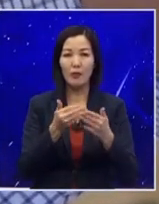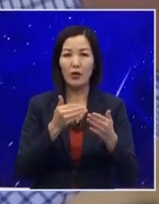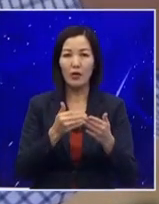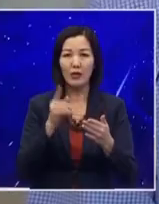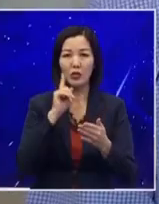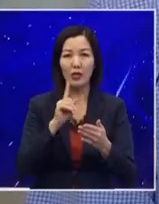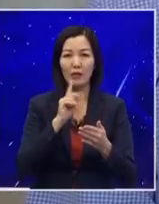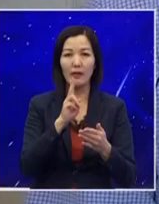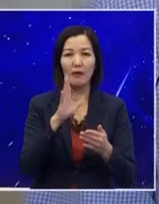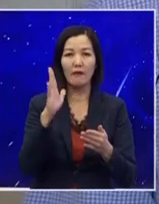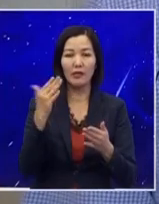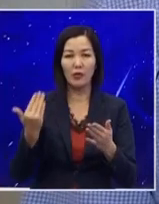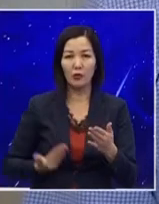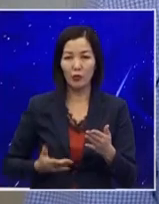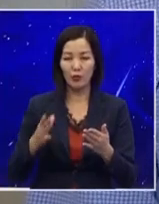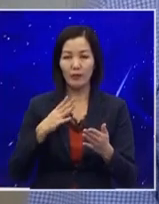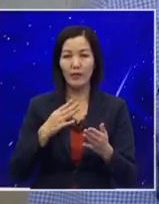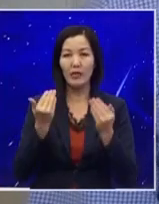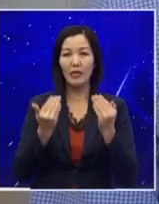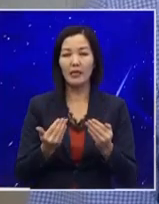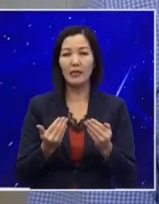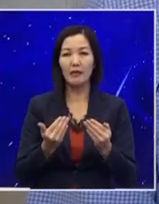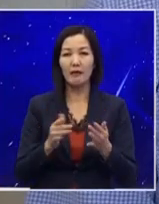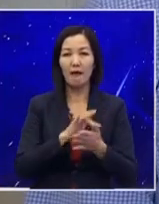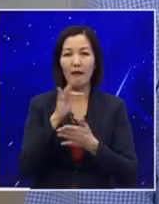жалдамалы пәтерде тұрғанбыз. Енді бүгін